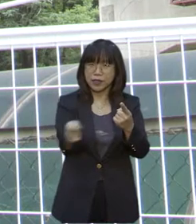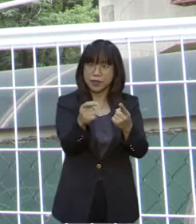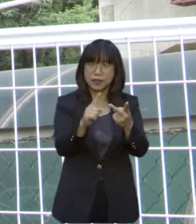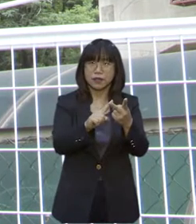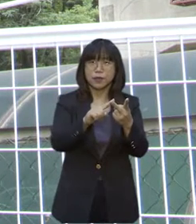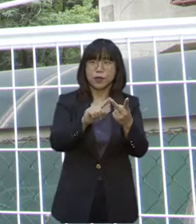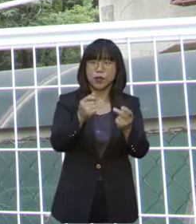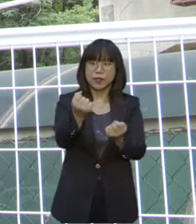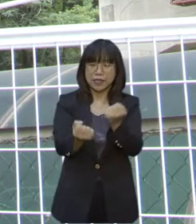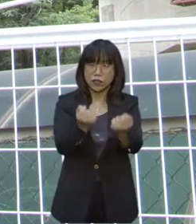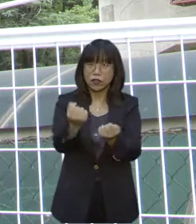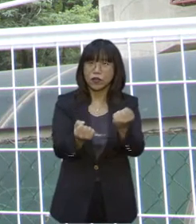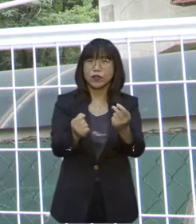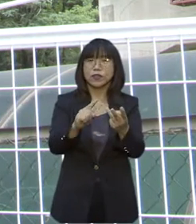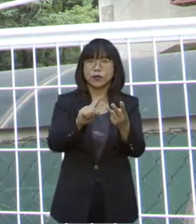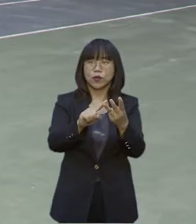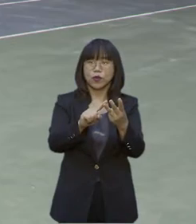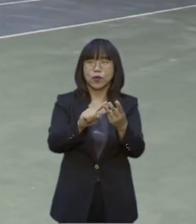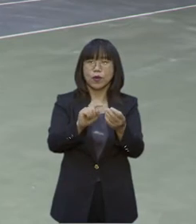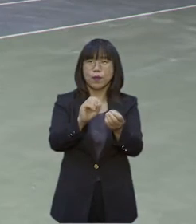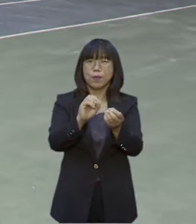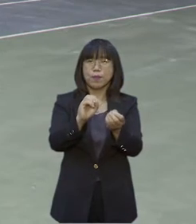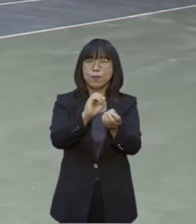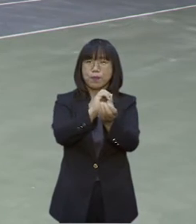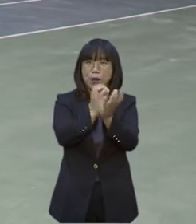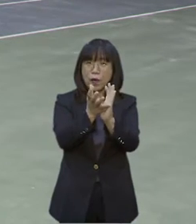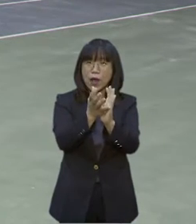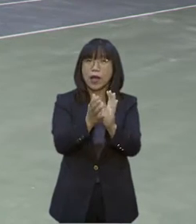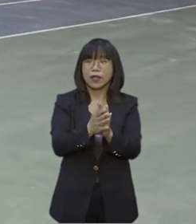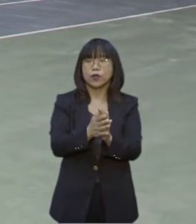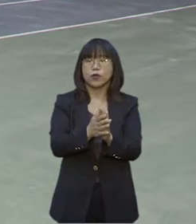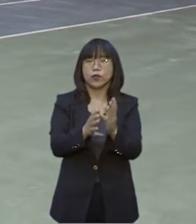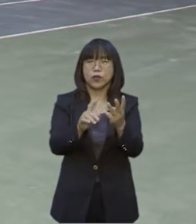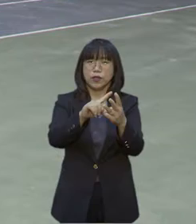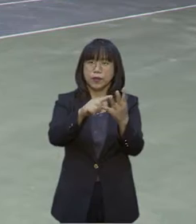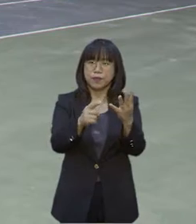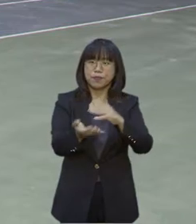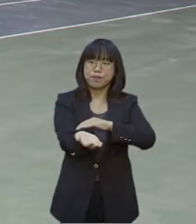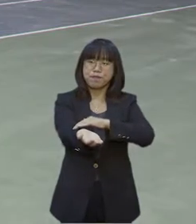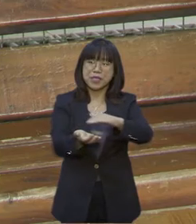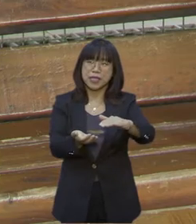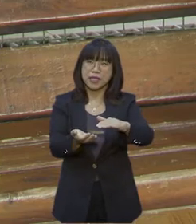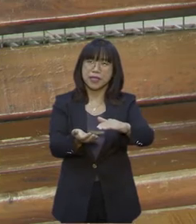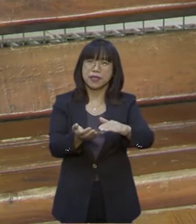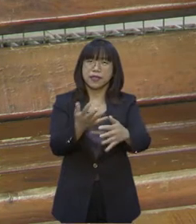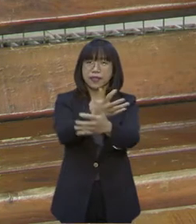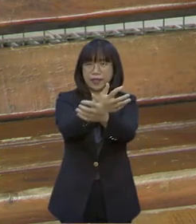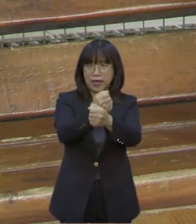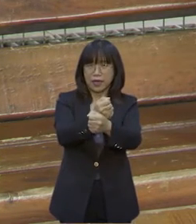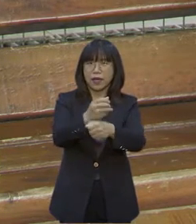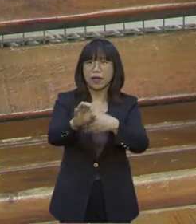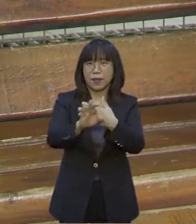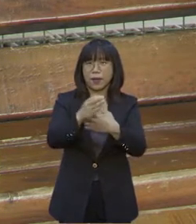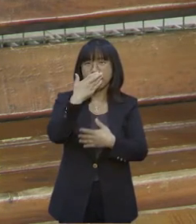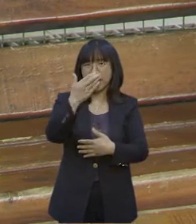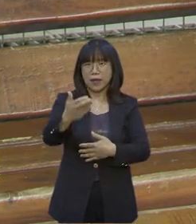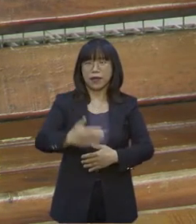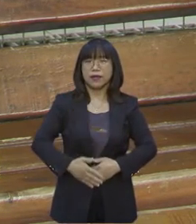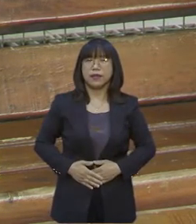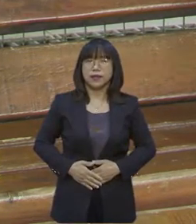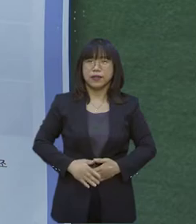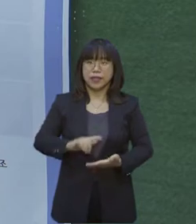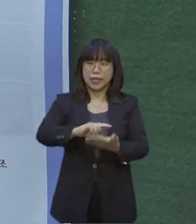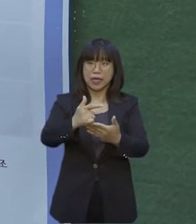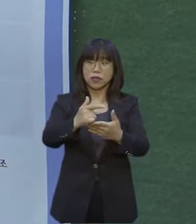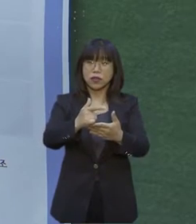구립테니스장, 자전거 연습장, 방화대교 게이트볼장 4곳은 사전 예약제로만 운영하고 있습니다.